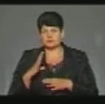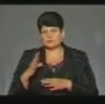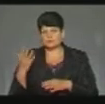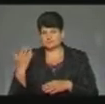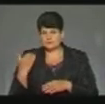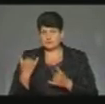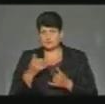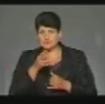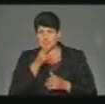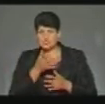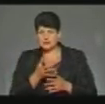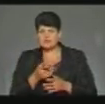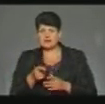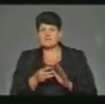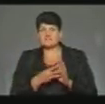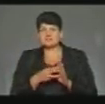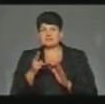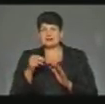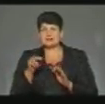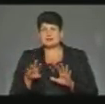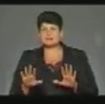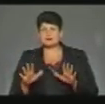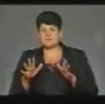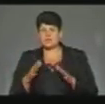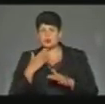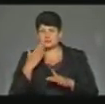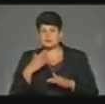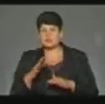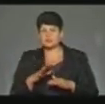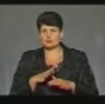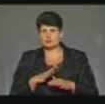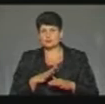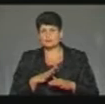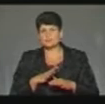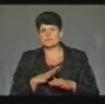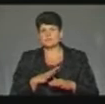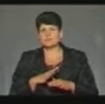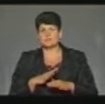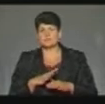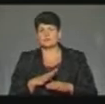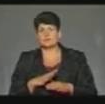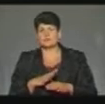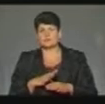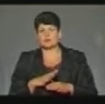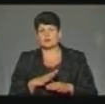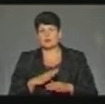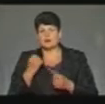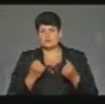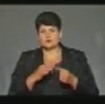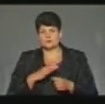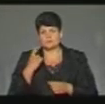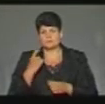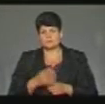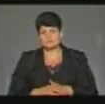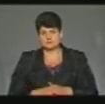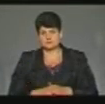на даний час у нас 8 там ДТП трапилось, і останнє це було з потерпілим водієм алкогольного сп'яніння. Після телефонний дзвіночок,